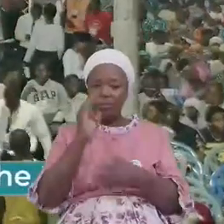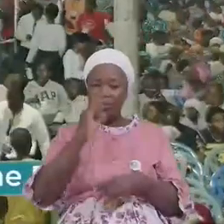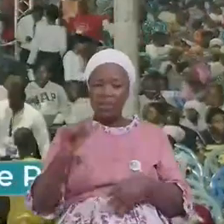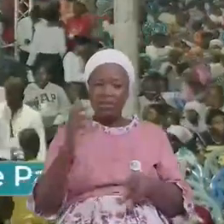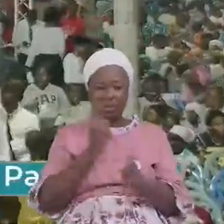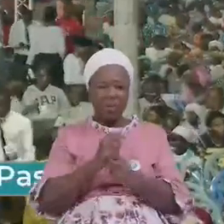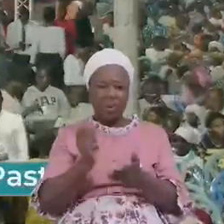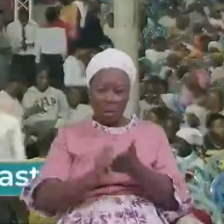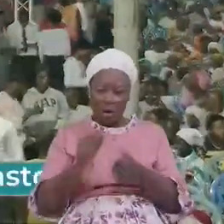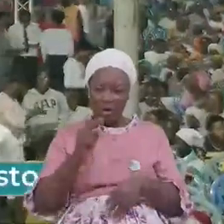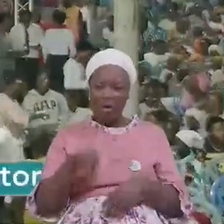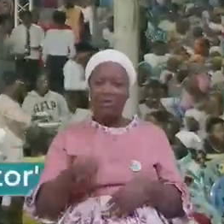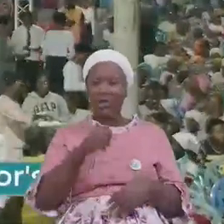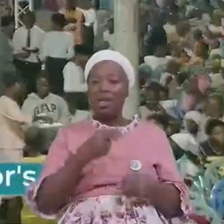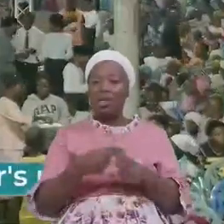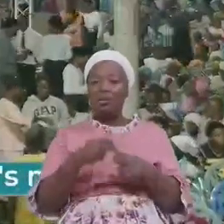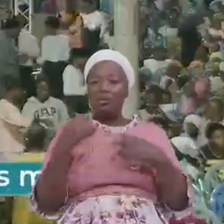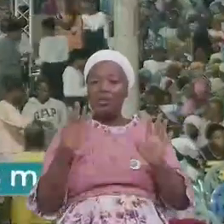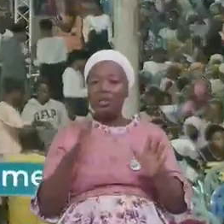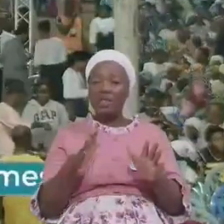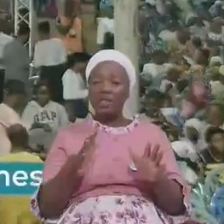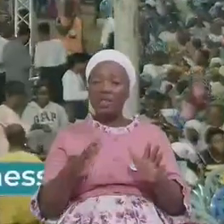Remplissons donc, aidons-les à remplir les formulaires.